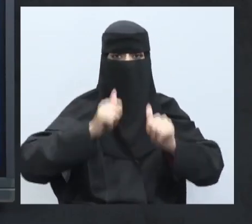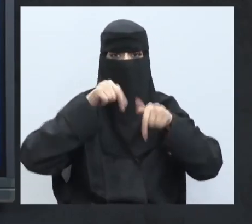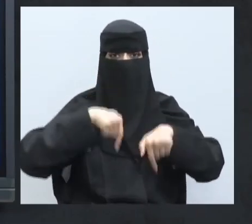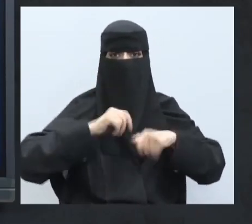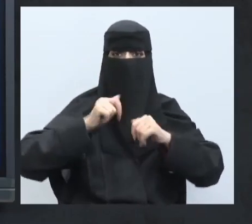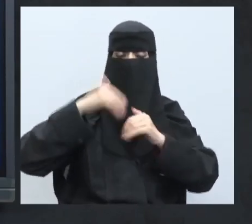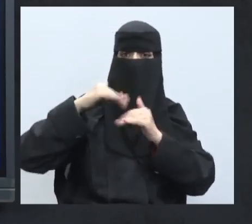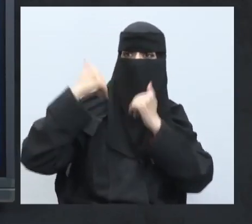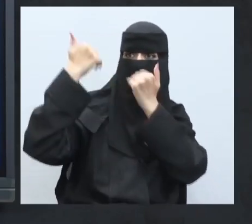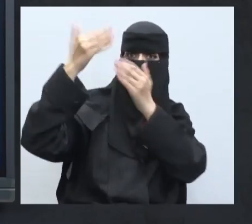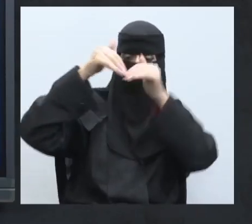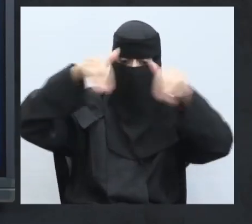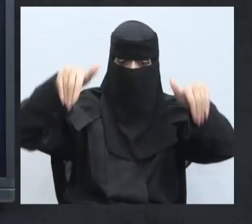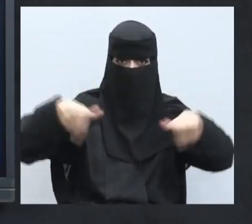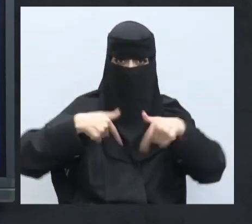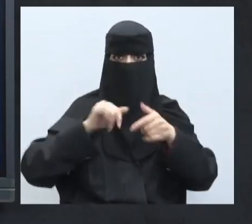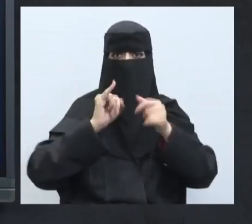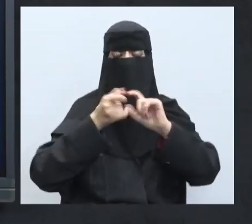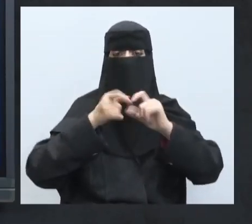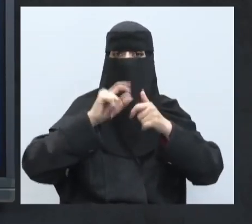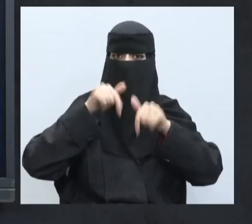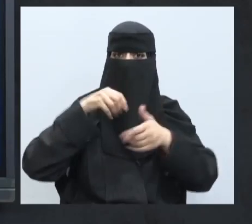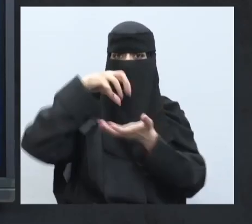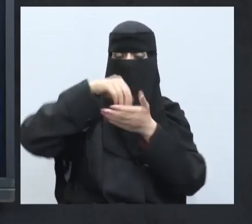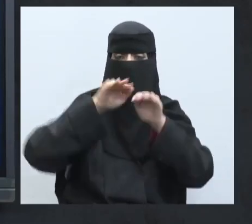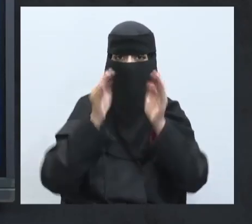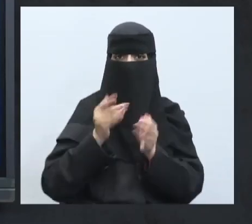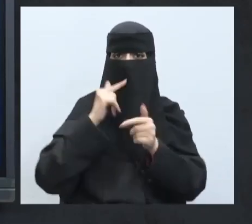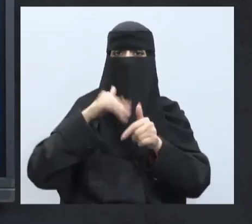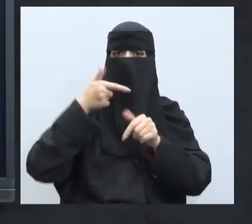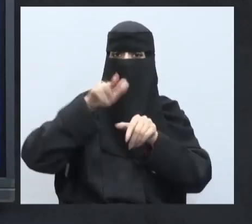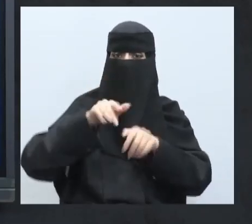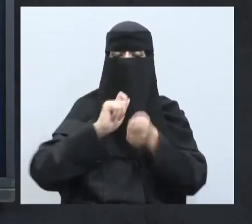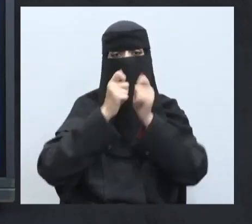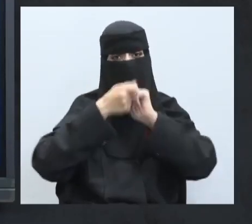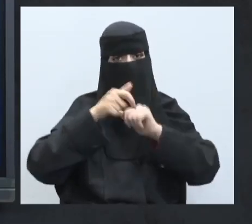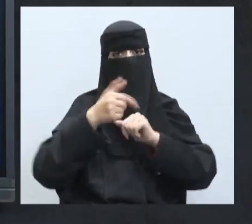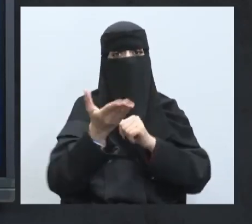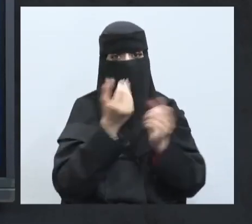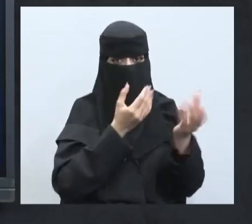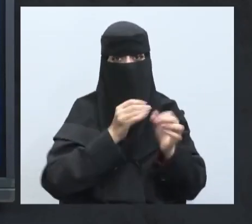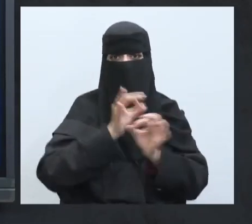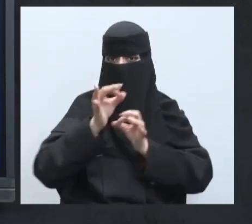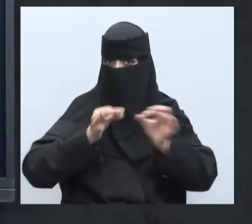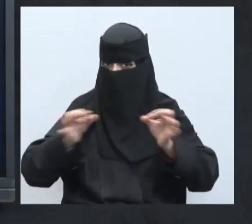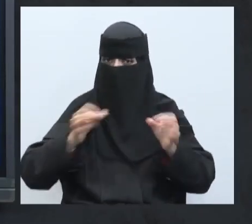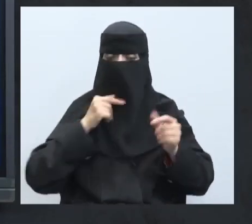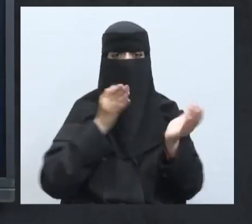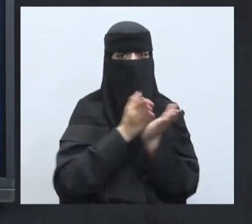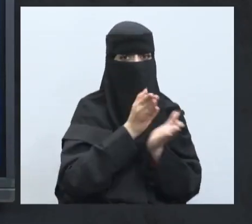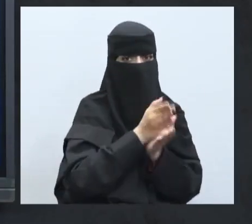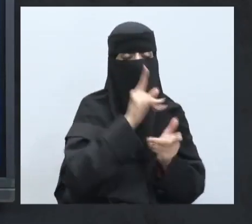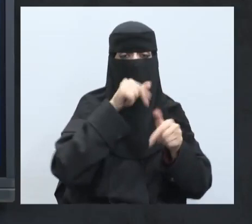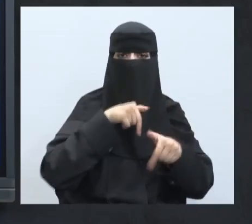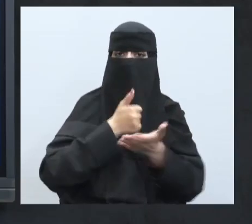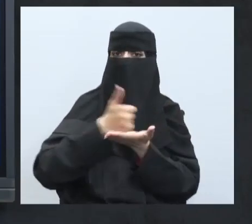عمله خارج اسوار المنظمه وخارج اسوار المكاتب وبالتالي هذا التغير يتطلب استراتيجيات او طرق